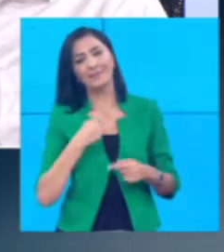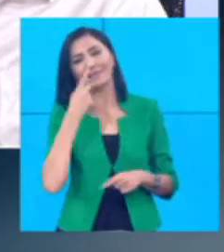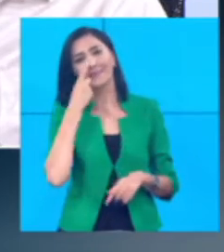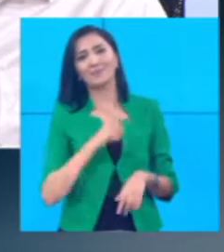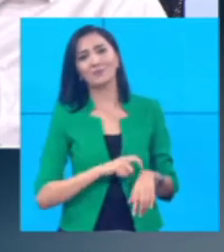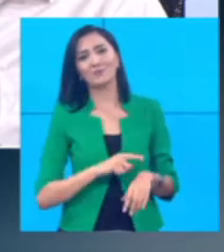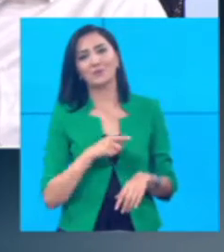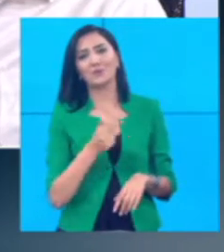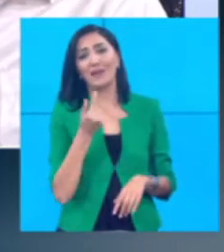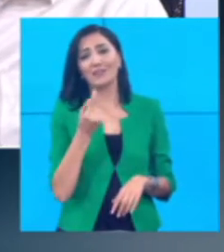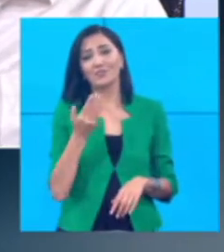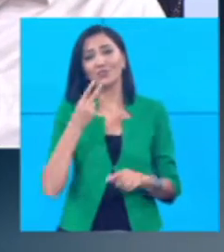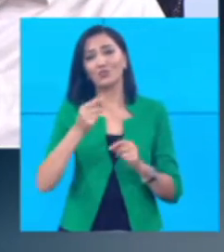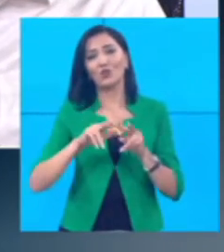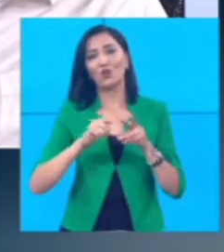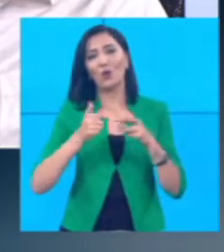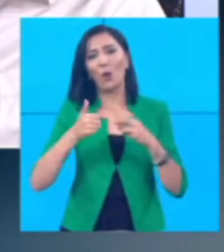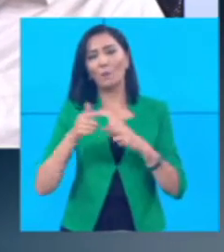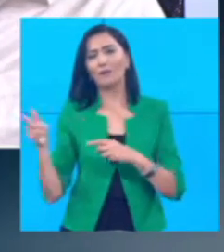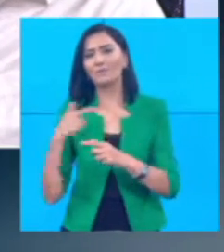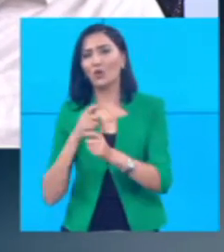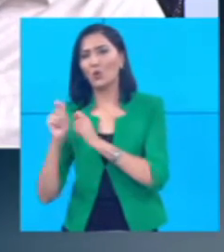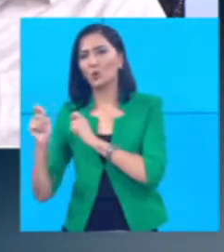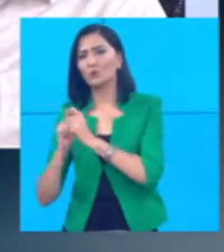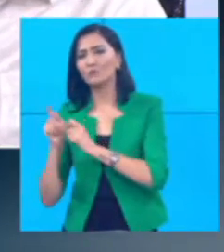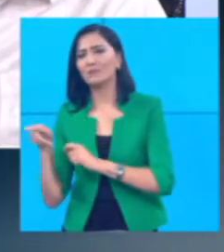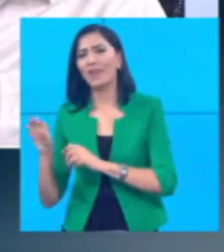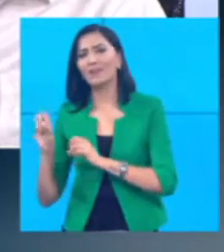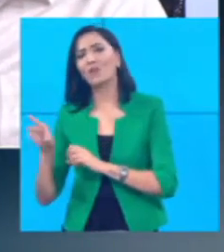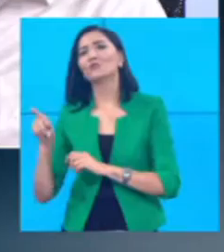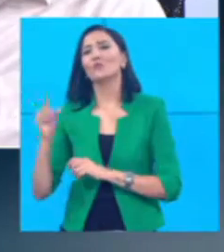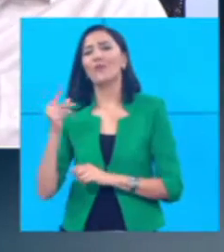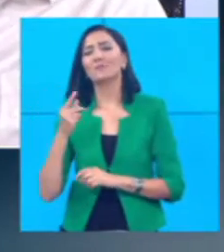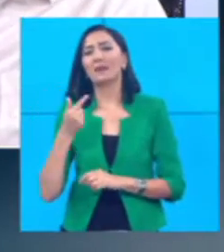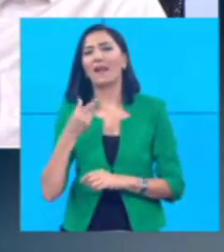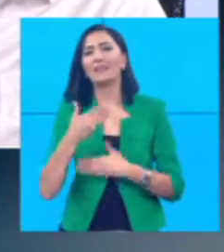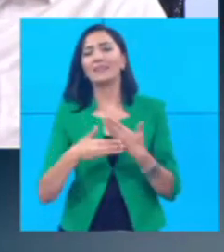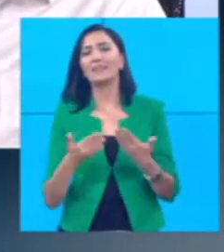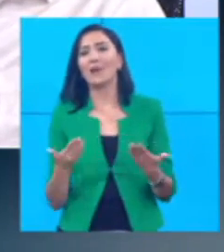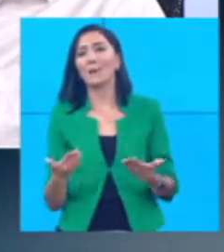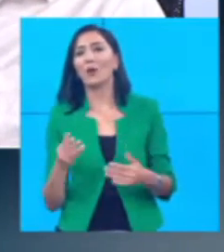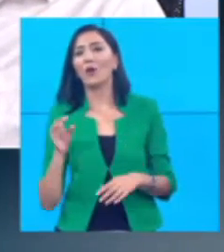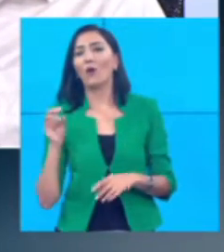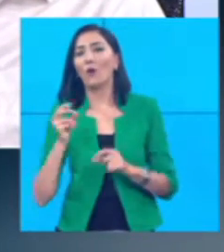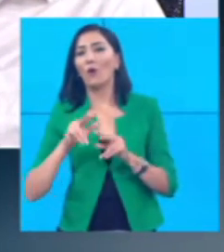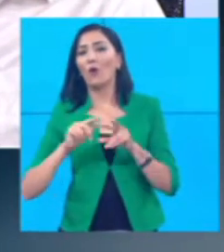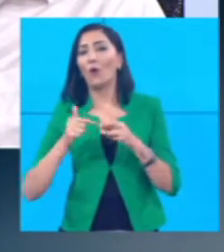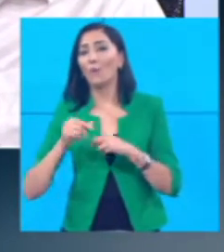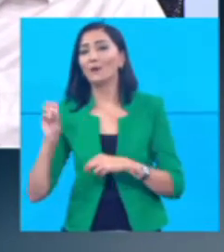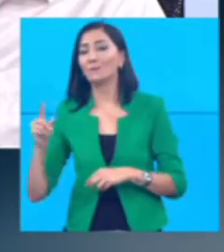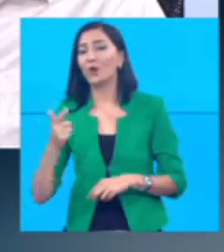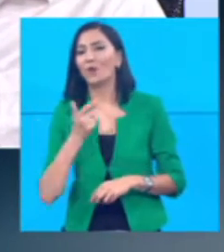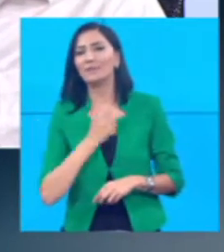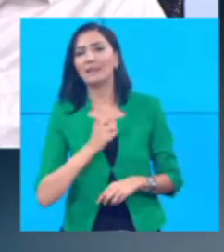ona inanıyorum. Az önce Ömer Bey ile görüşürken hocamızla, hocamız ufak bir vurguladı ama Ömer hocamızın